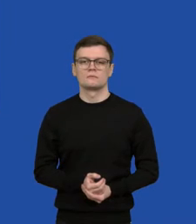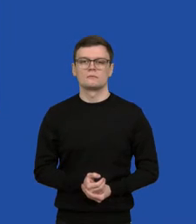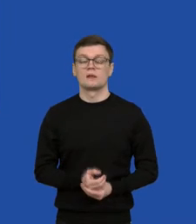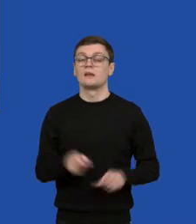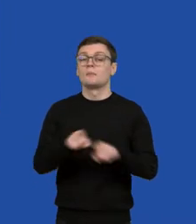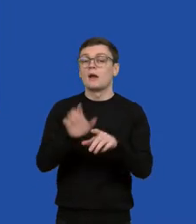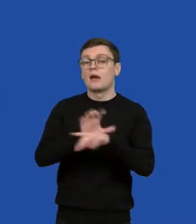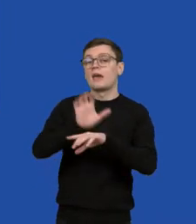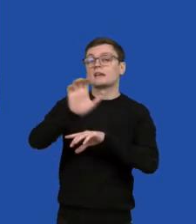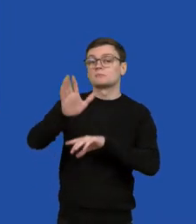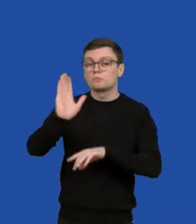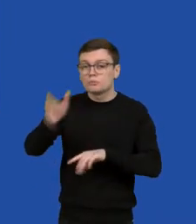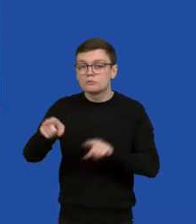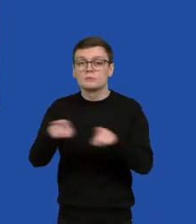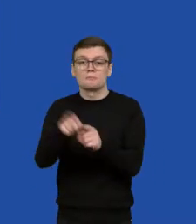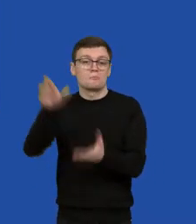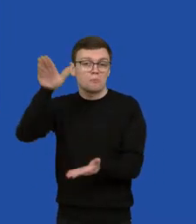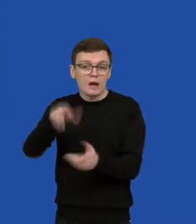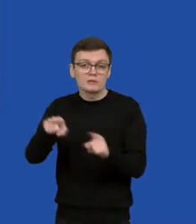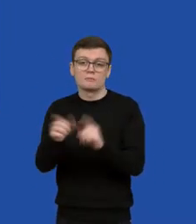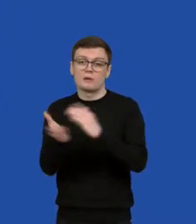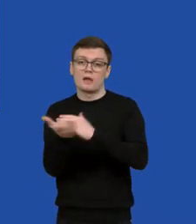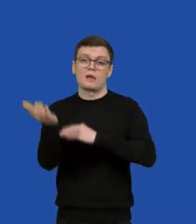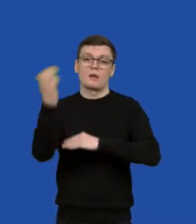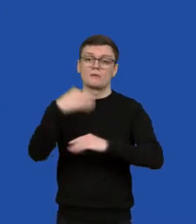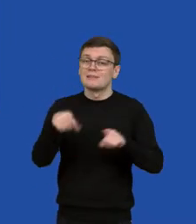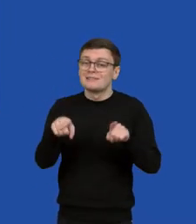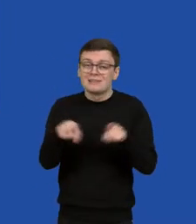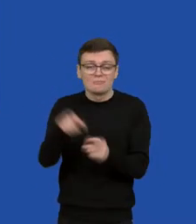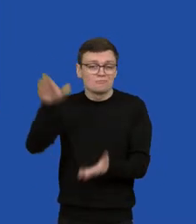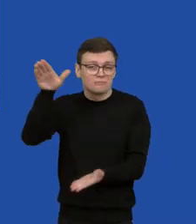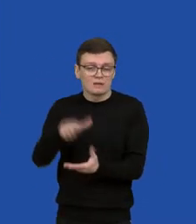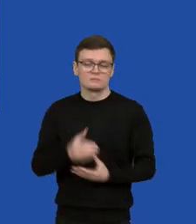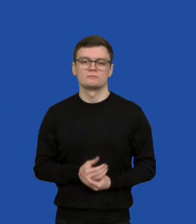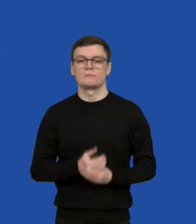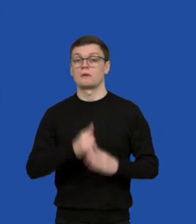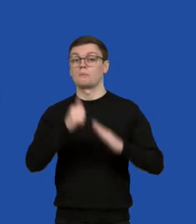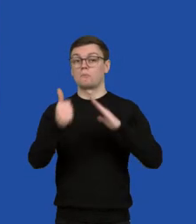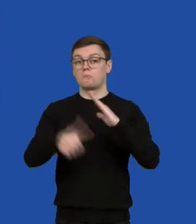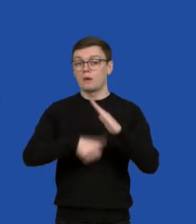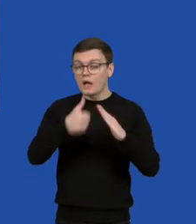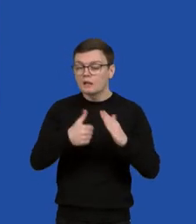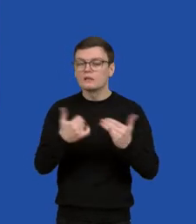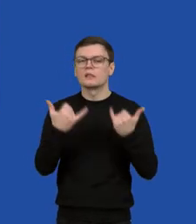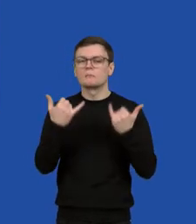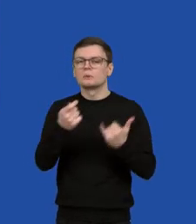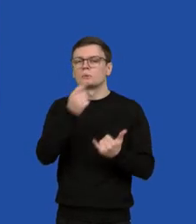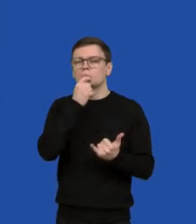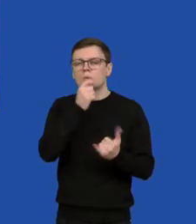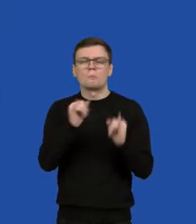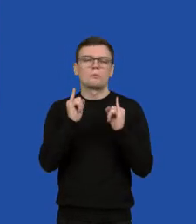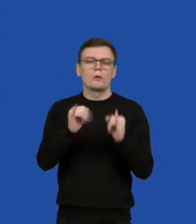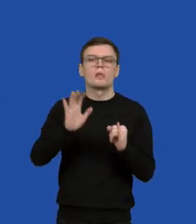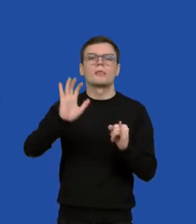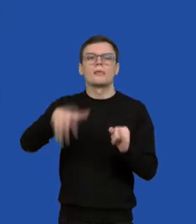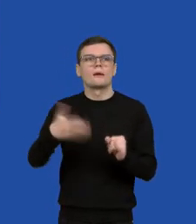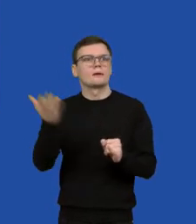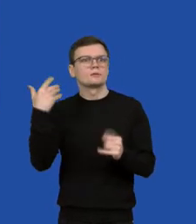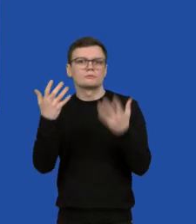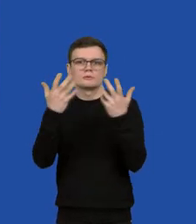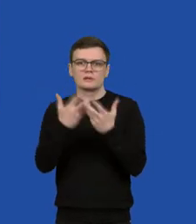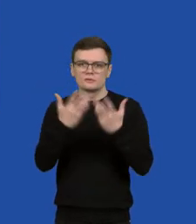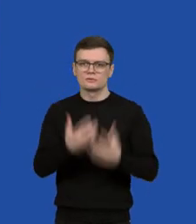pat kaip ir importas. Ir kaip minėta, nedarbo lygio rodikliai taip pat yra šiek tiek blogesni negu prognozuota.